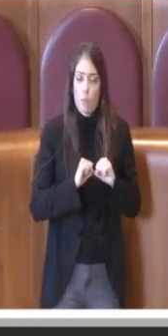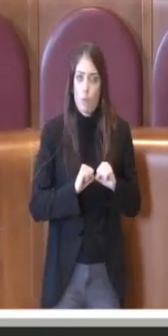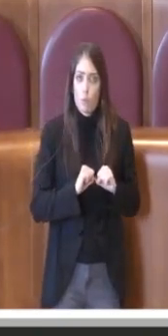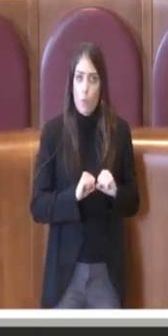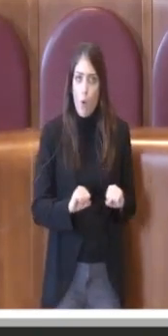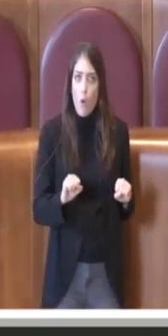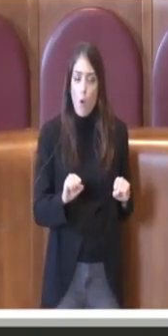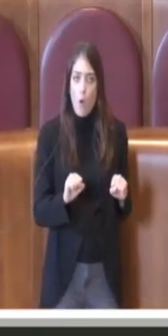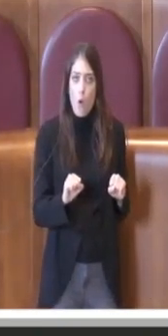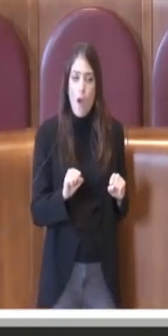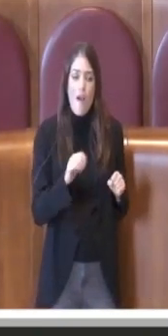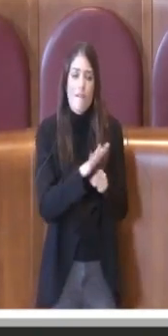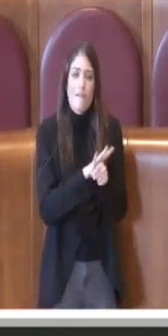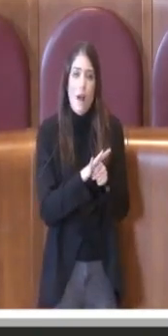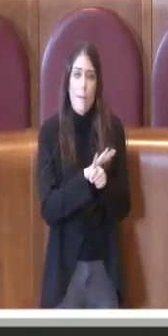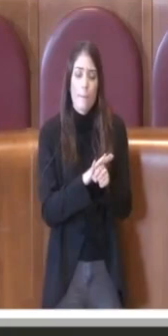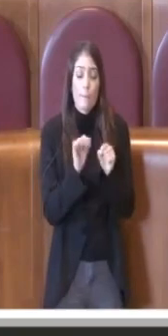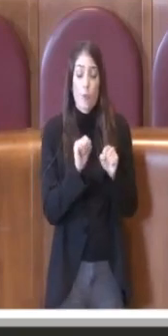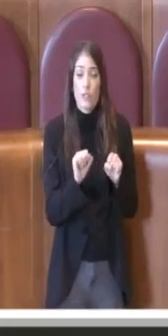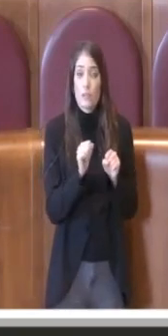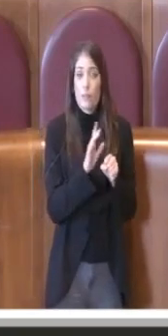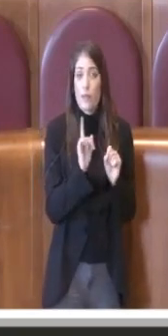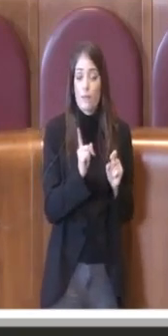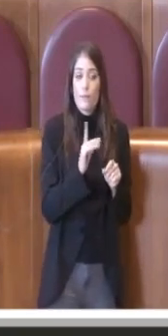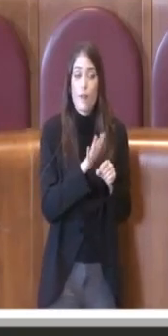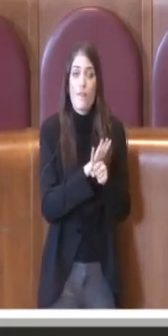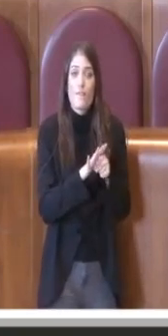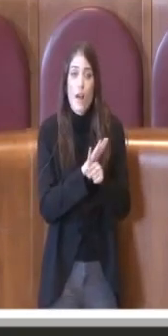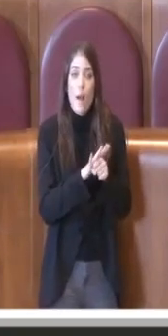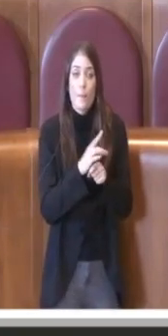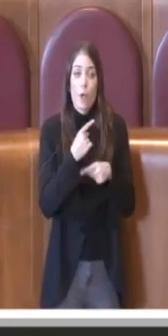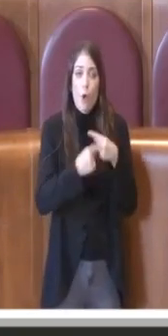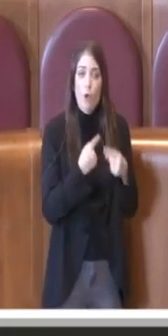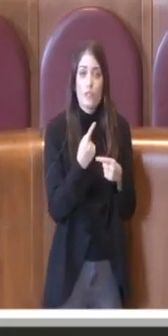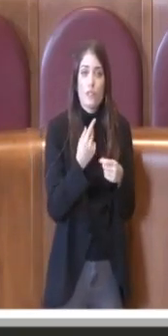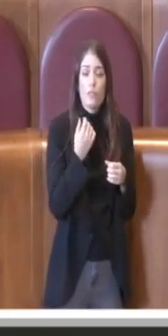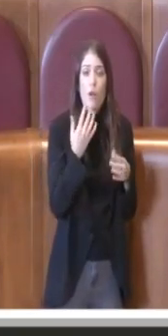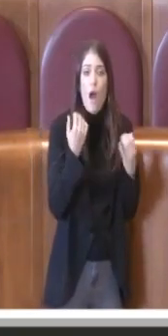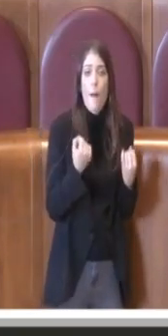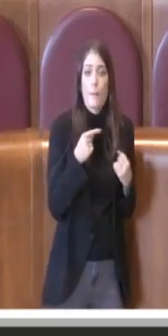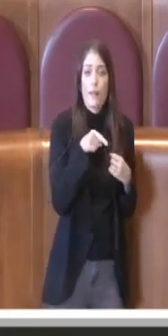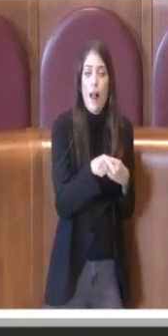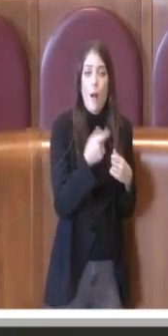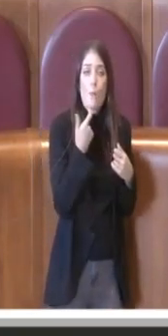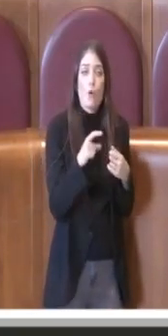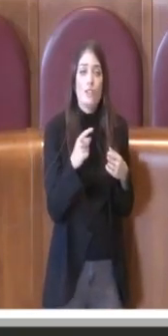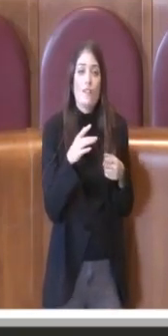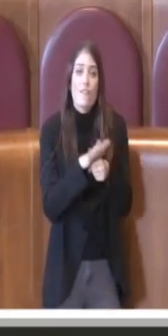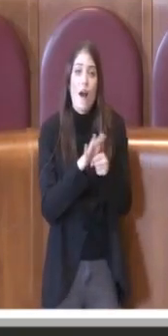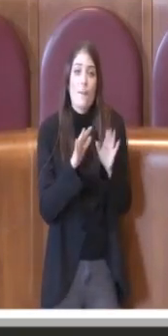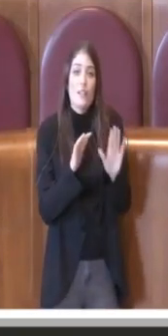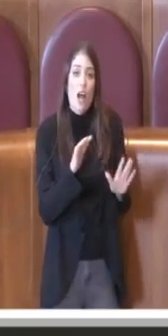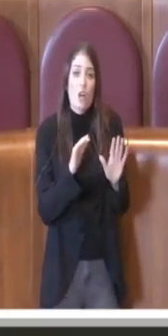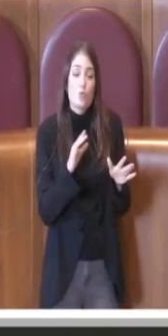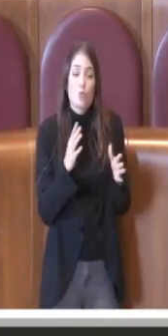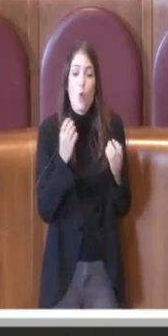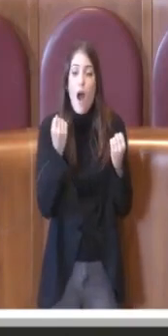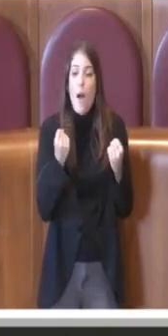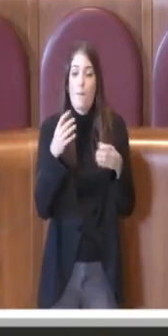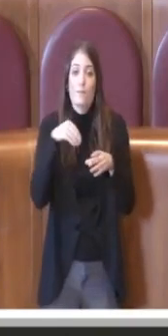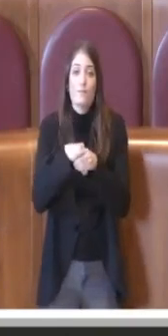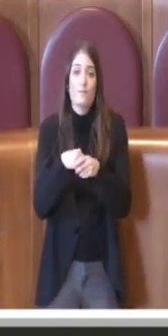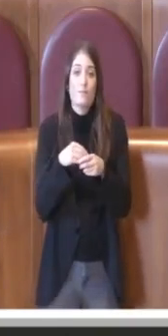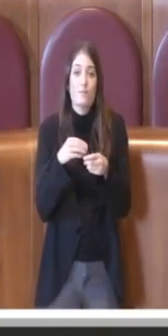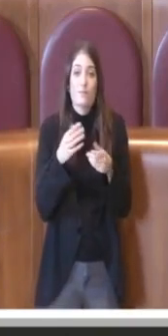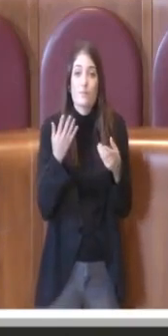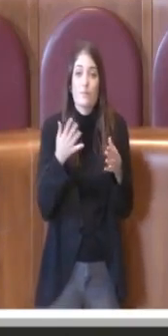che le famiglie continuino ad abitare lì semplicemente perché la loro famiglia allargata abita nel campo e